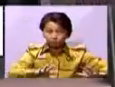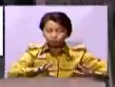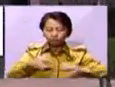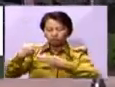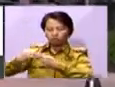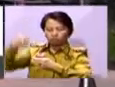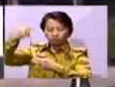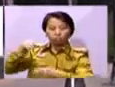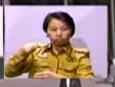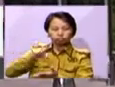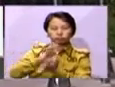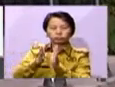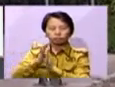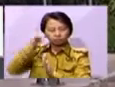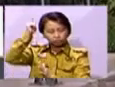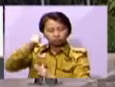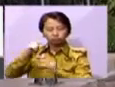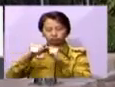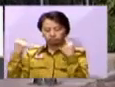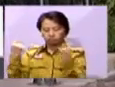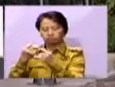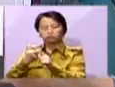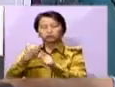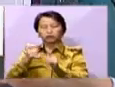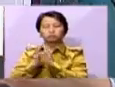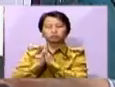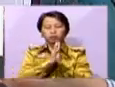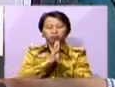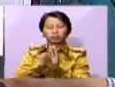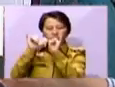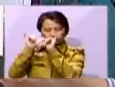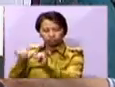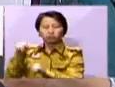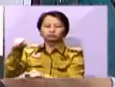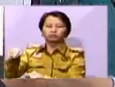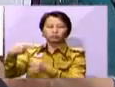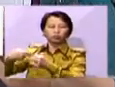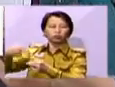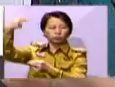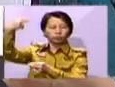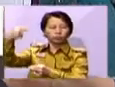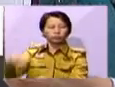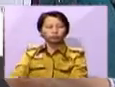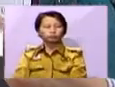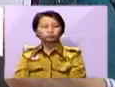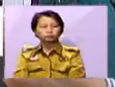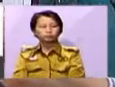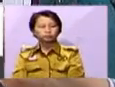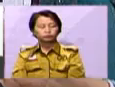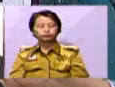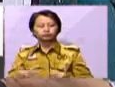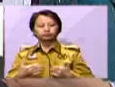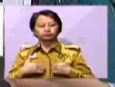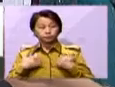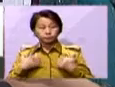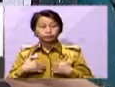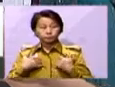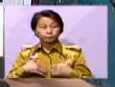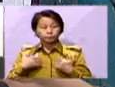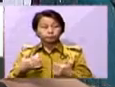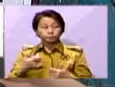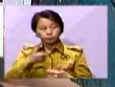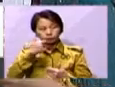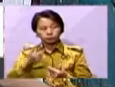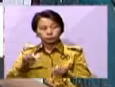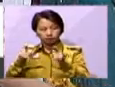Hotel Federal menjadi host kontijen dari Myanmar. We just very happy that this is